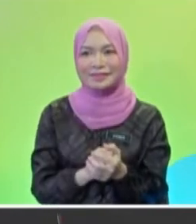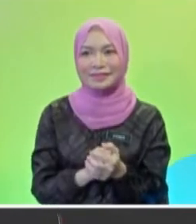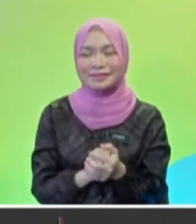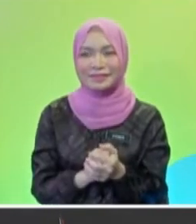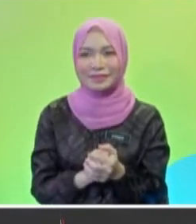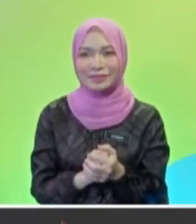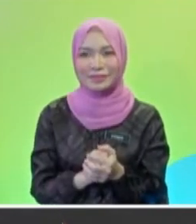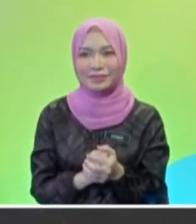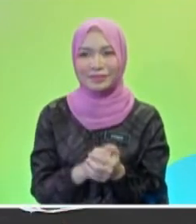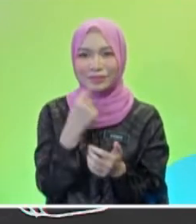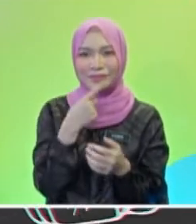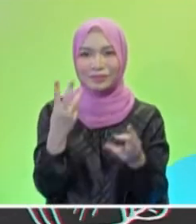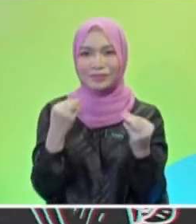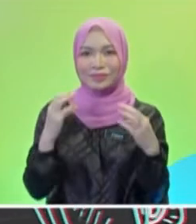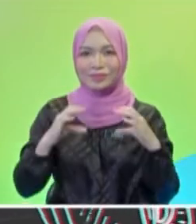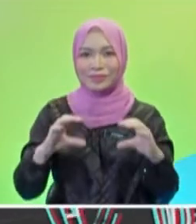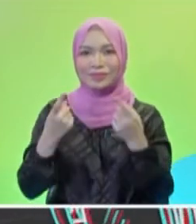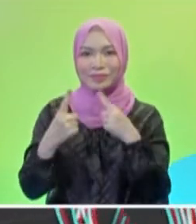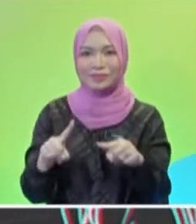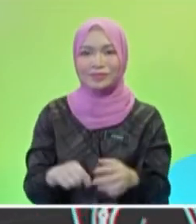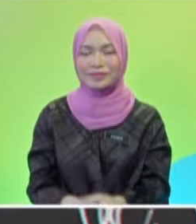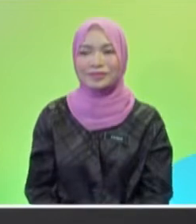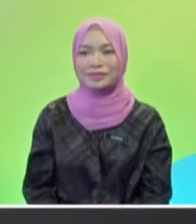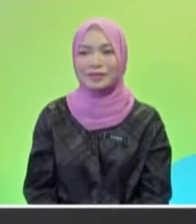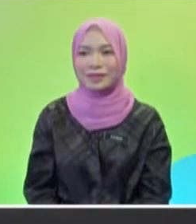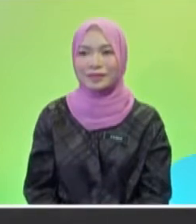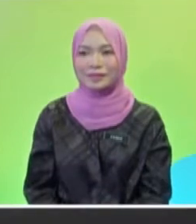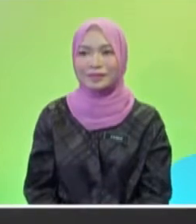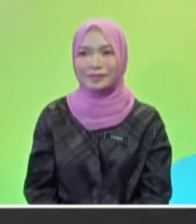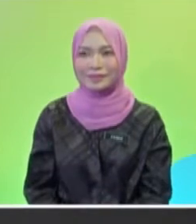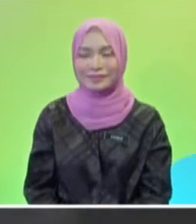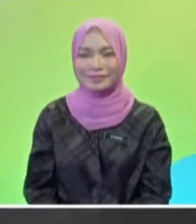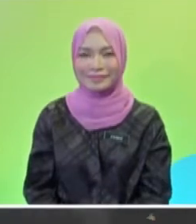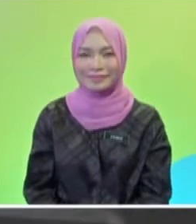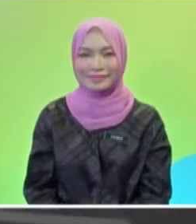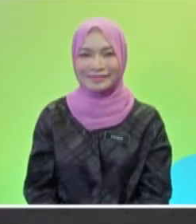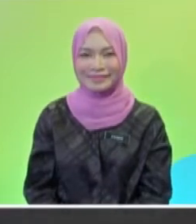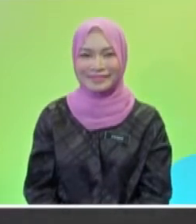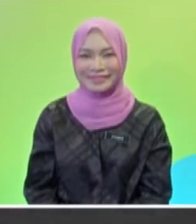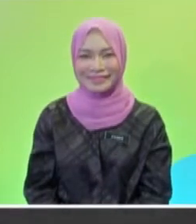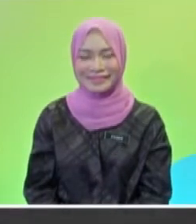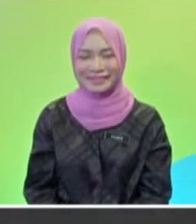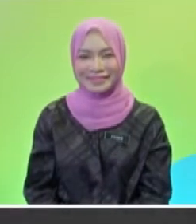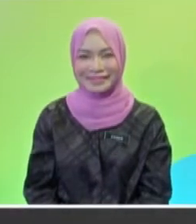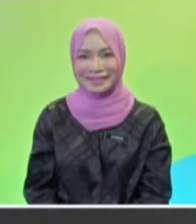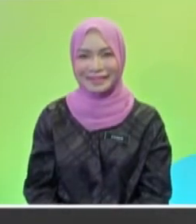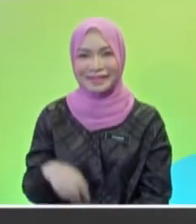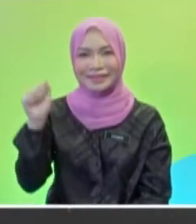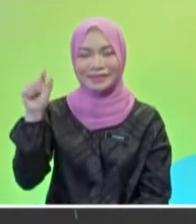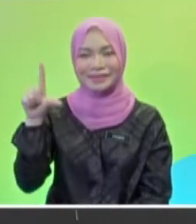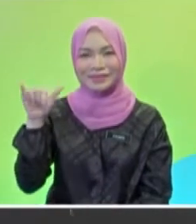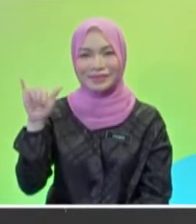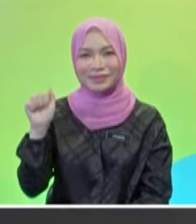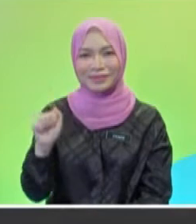jepun satunya Jawab sempurna Jawa boleh kok pake aja Aki Ayah